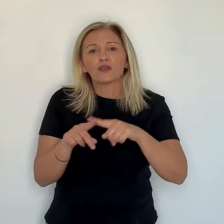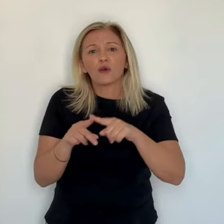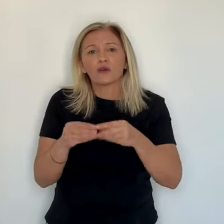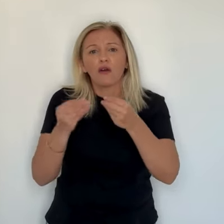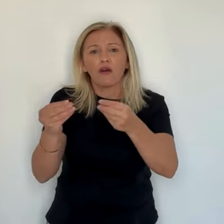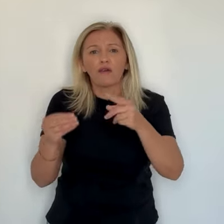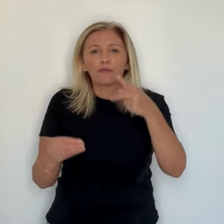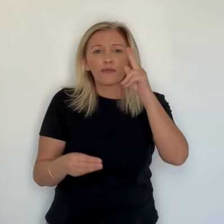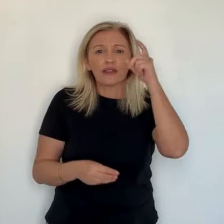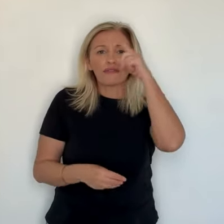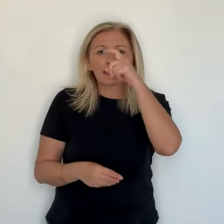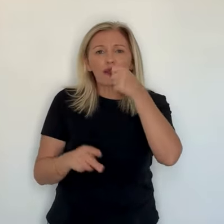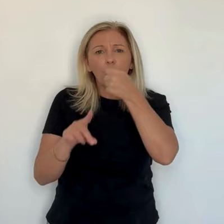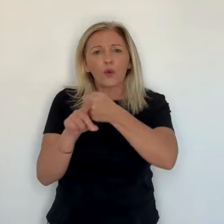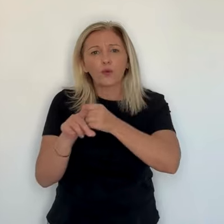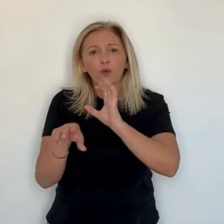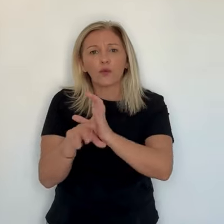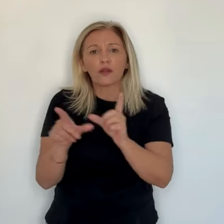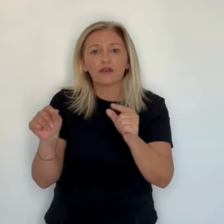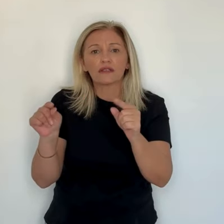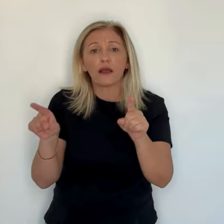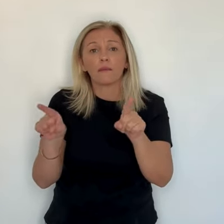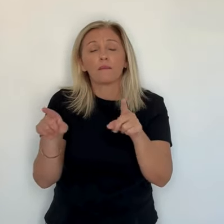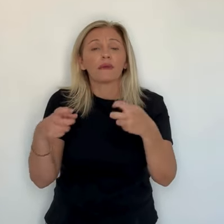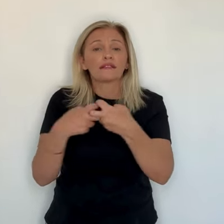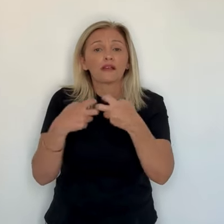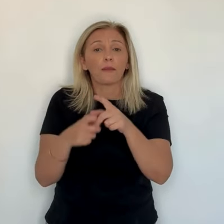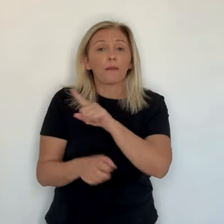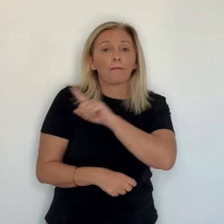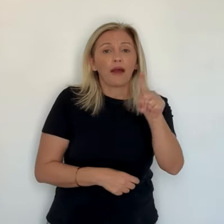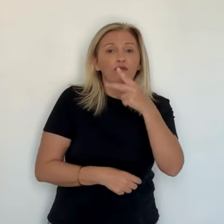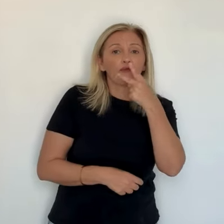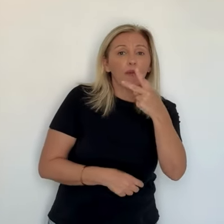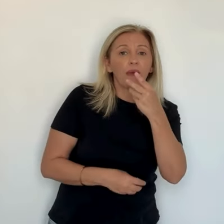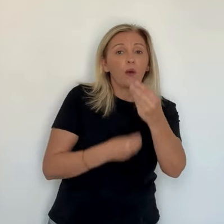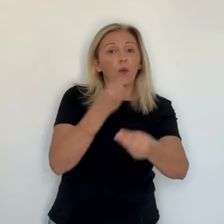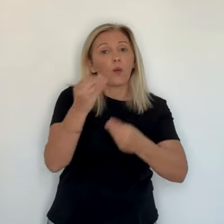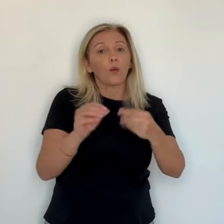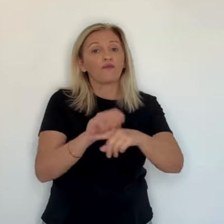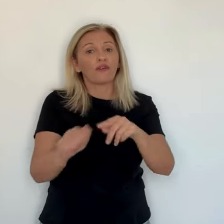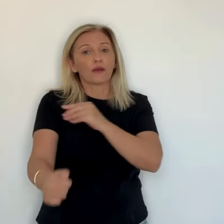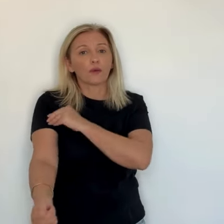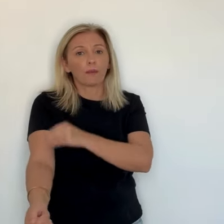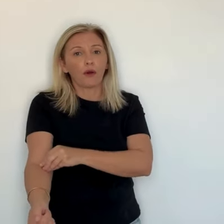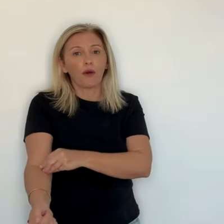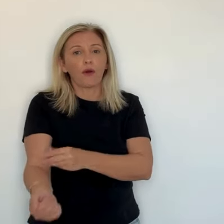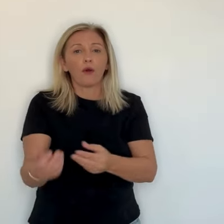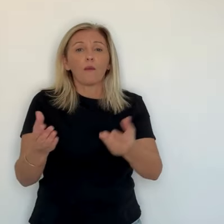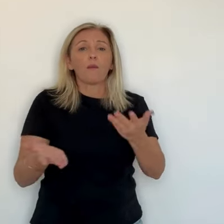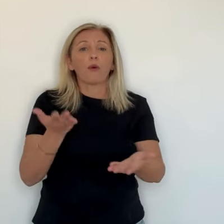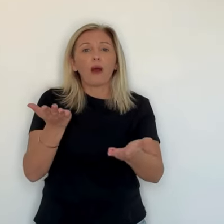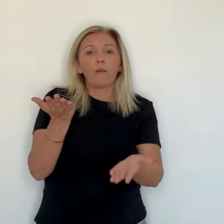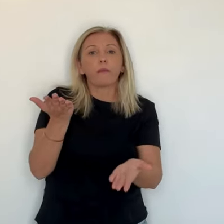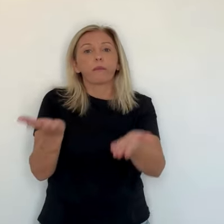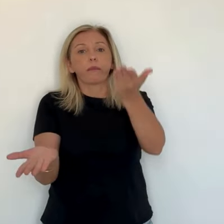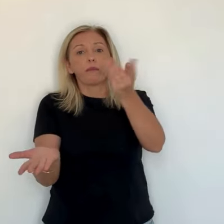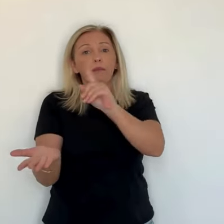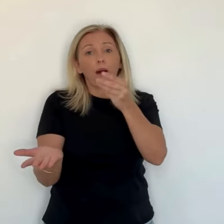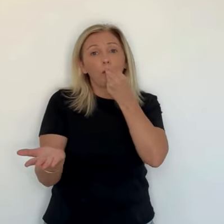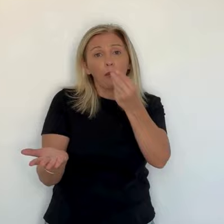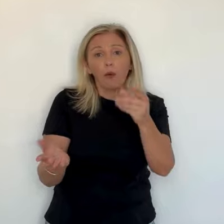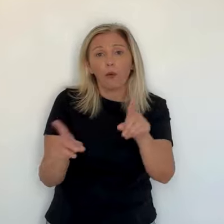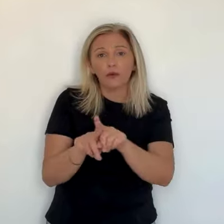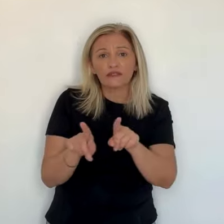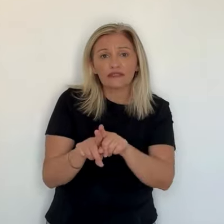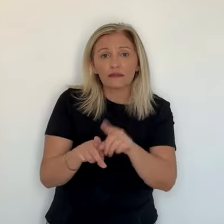sont effectivement plus pénalisants pour lutter contre le cancer, ne pas fumer, faire du sport, le surpoids n'est pas un bon indicateur non plus, donc effectivement il y a